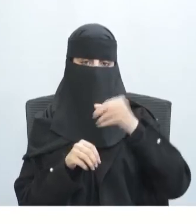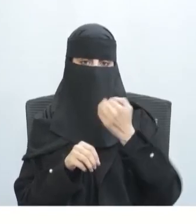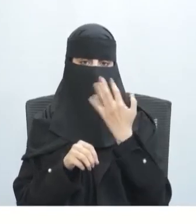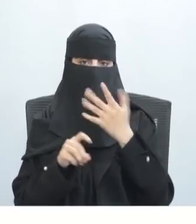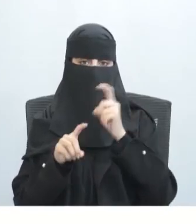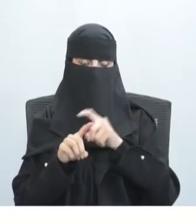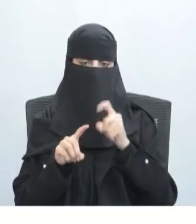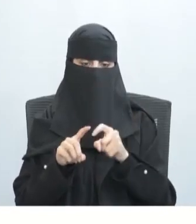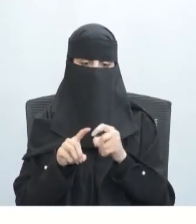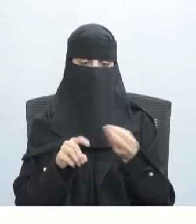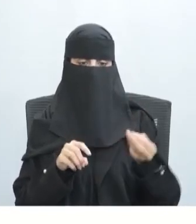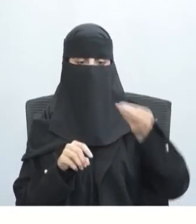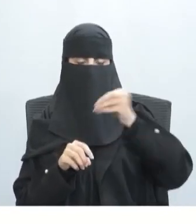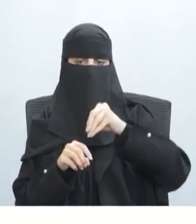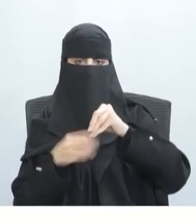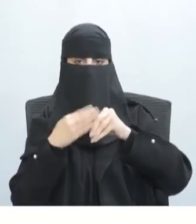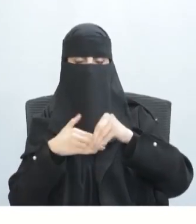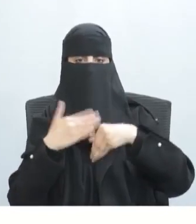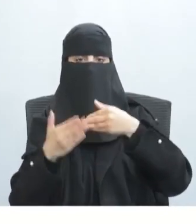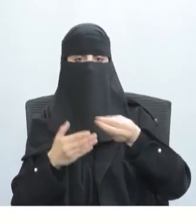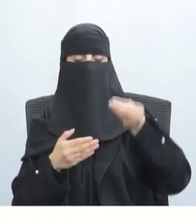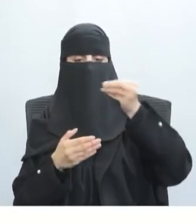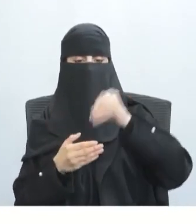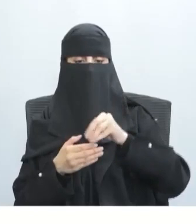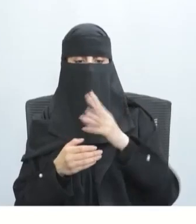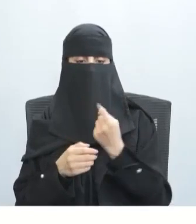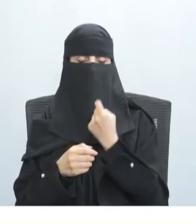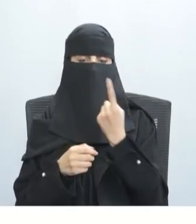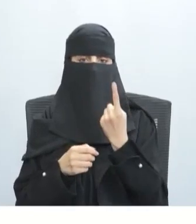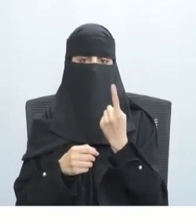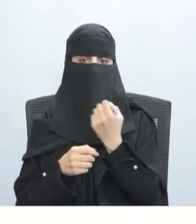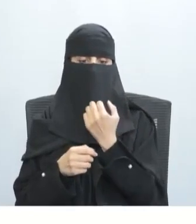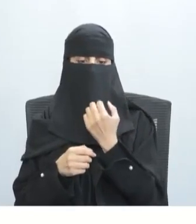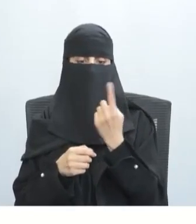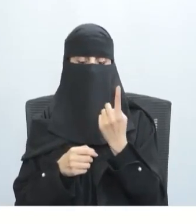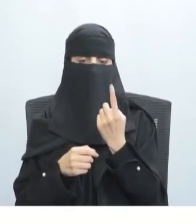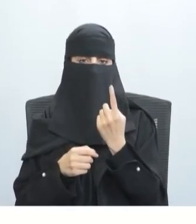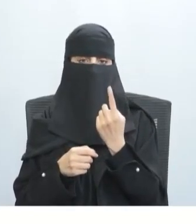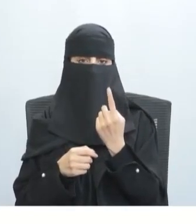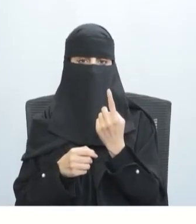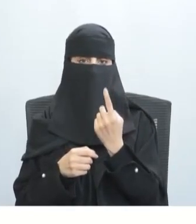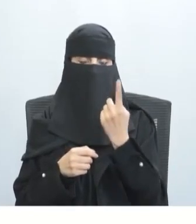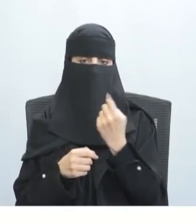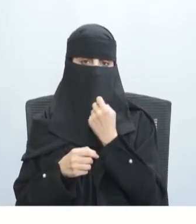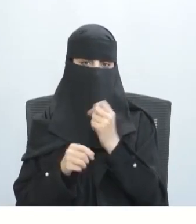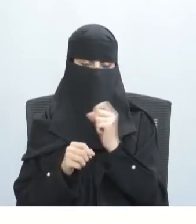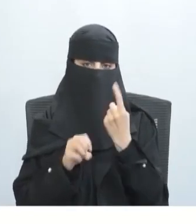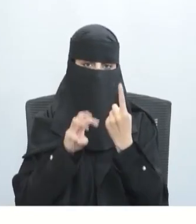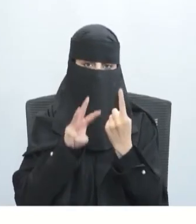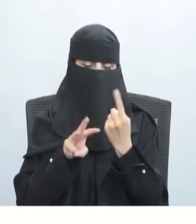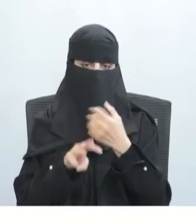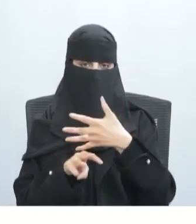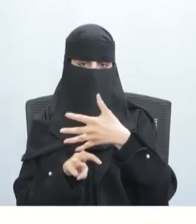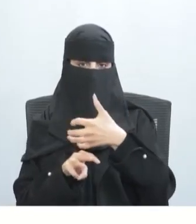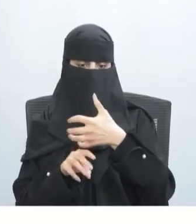5% سيضاف في السنه القادمه استثمارك يصبح 1005 1050 بحكم